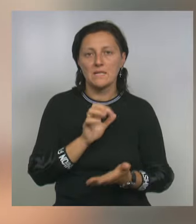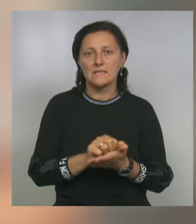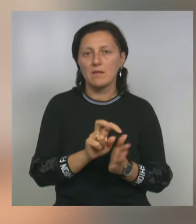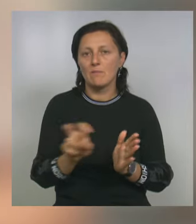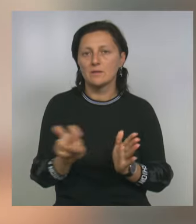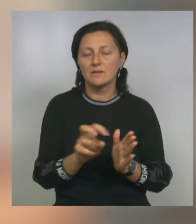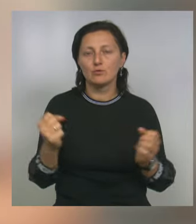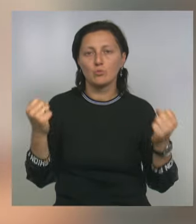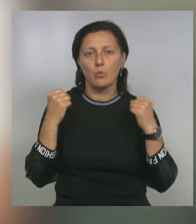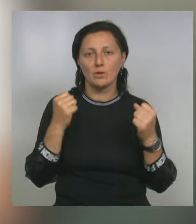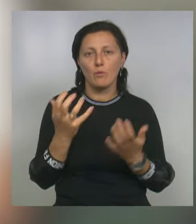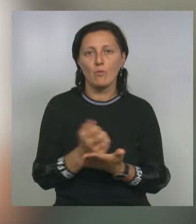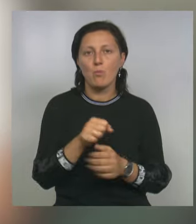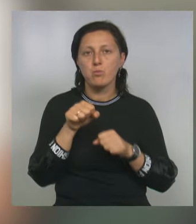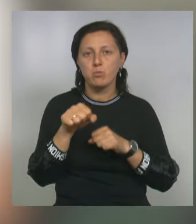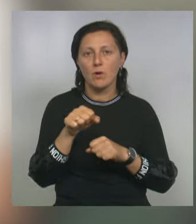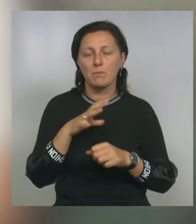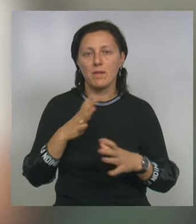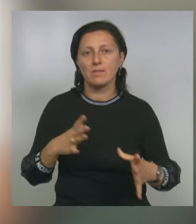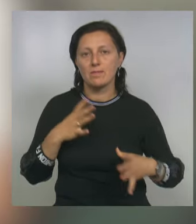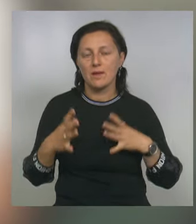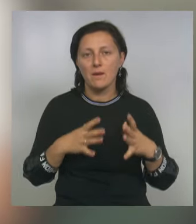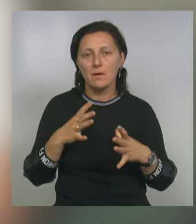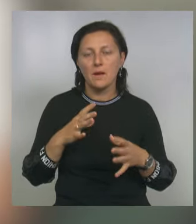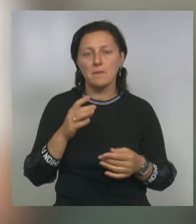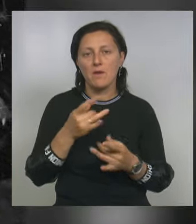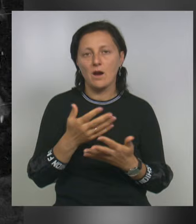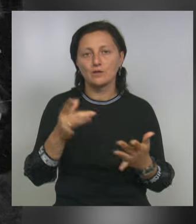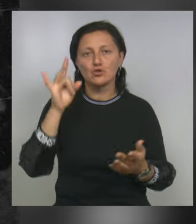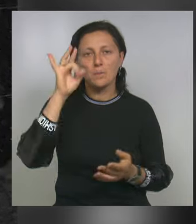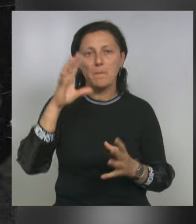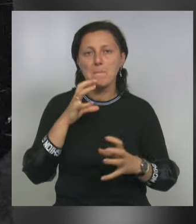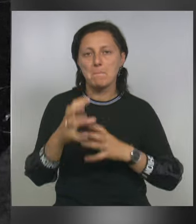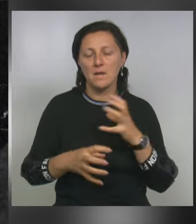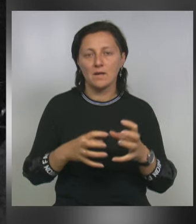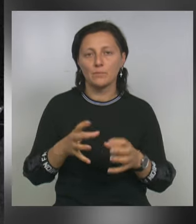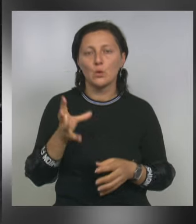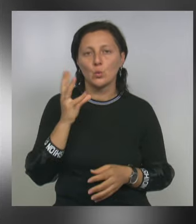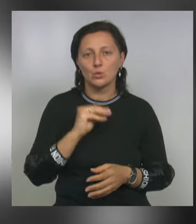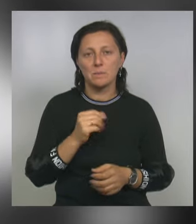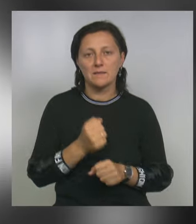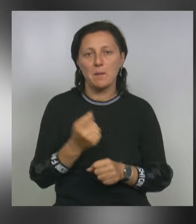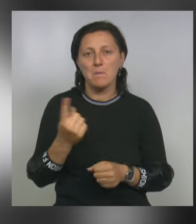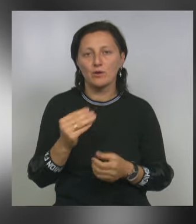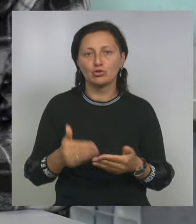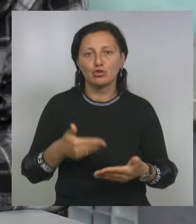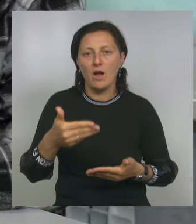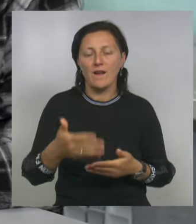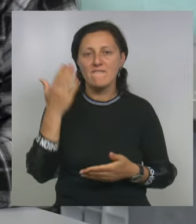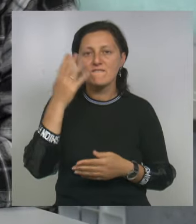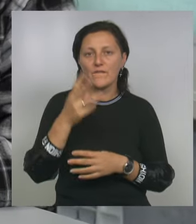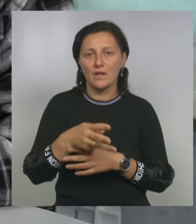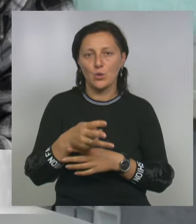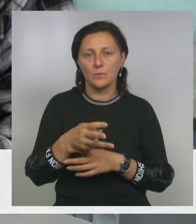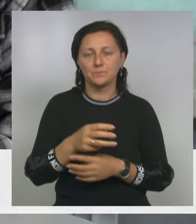спортом, достиг успехов в боксе. Тренировался с олимпийскими призерами и чемпионами мира. Успел даже сделать первые шаги в кинематографе. У